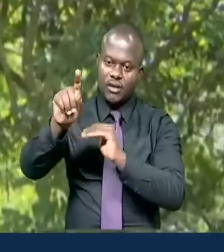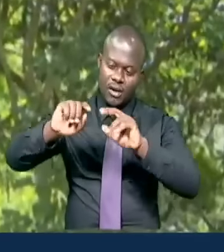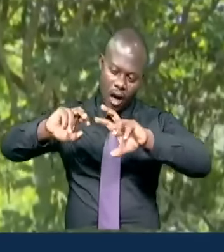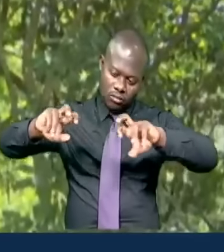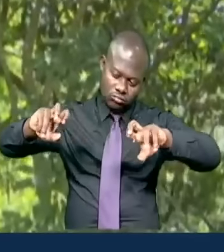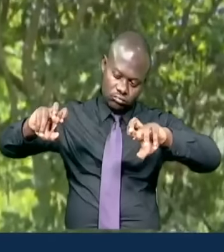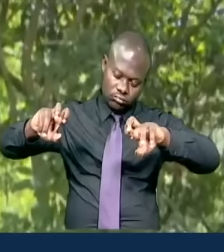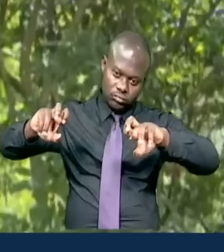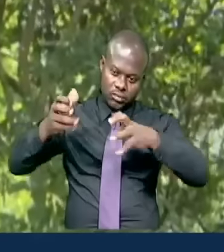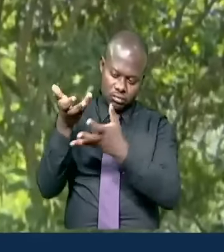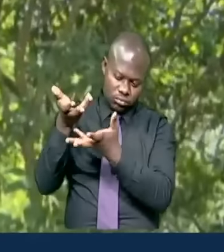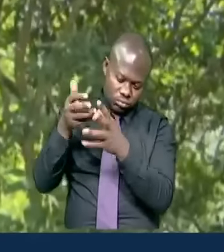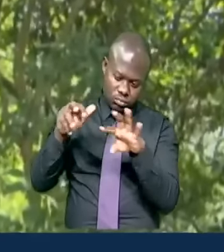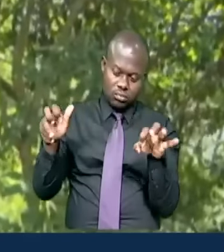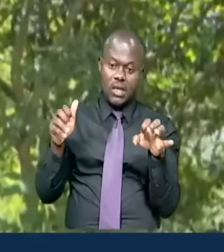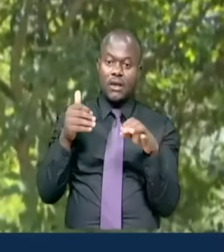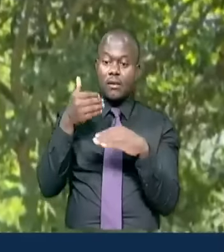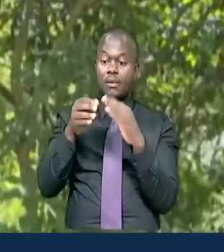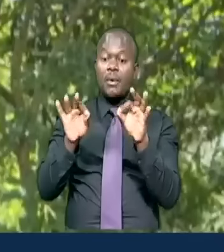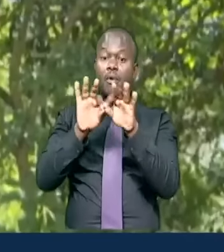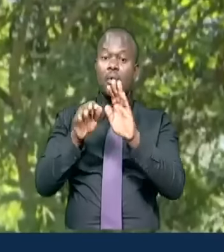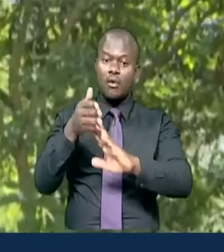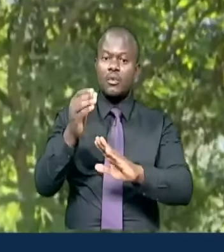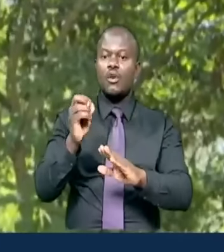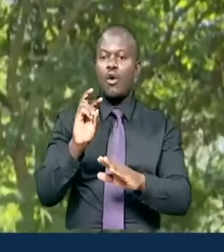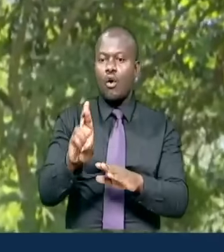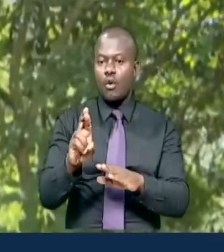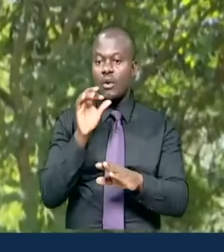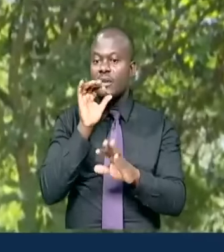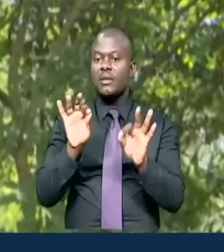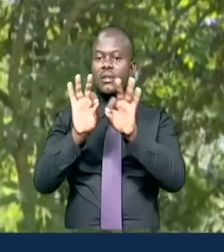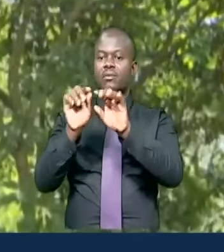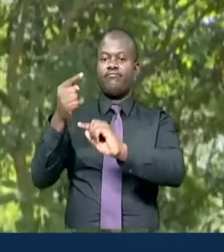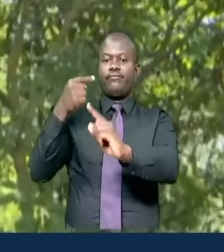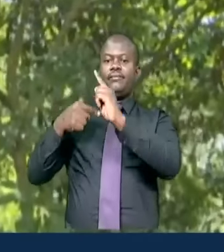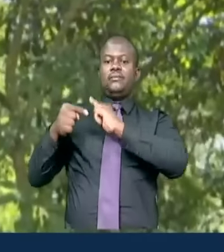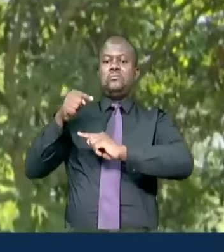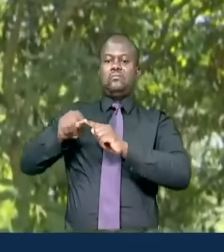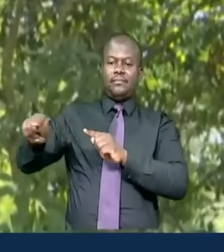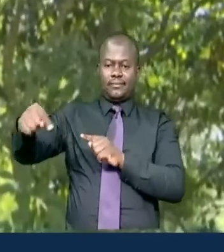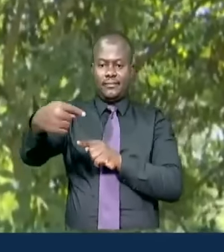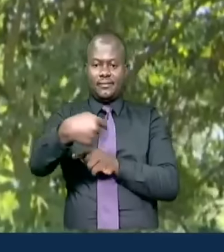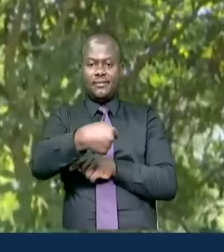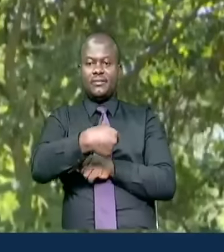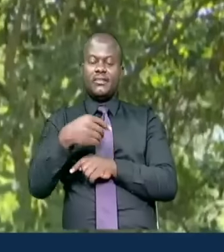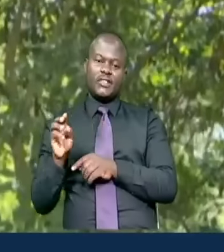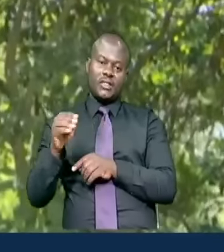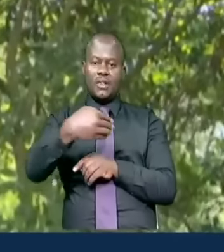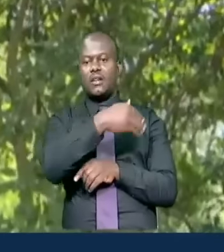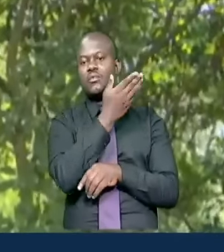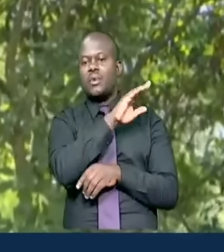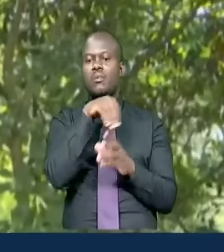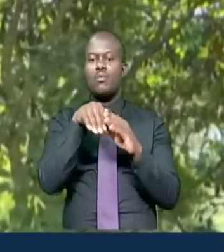scanned, byaba ngombwa agakomeza cyangwa se bitaba ngombwa agakata, haraho ku buryo azakata agasubira muri